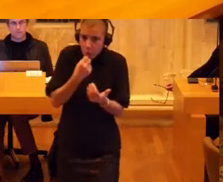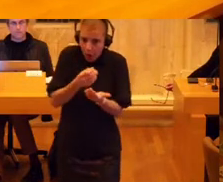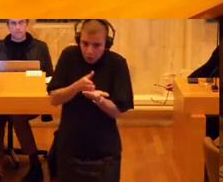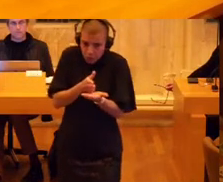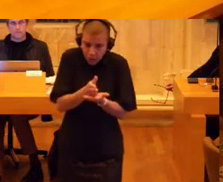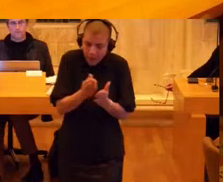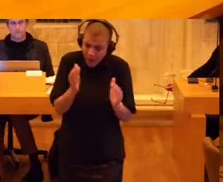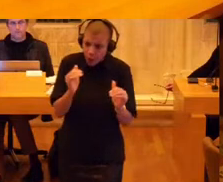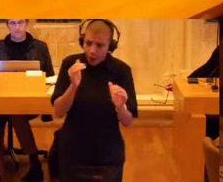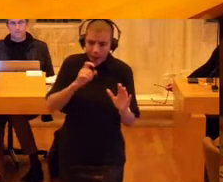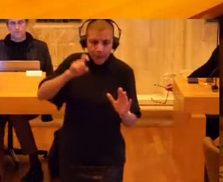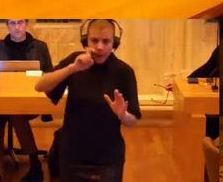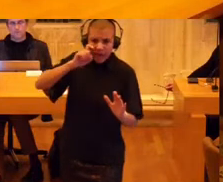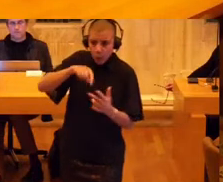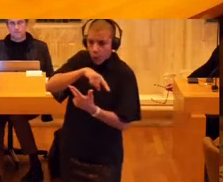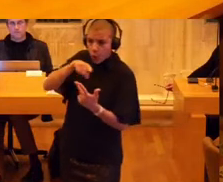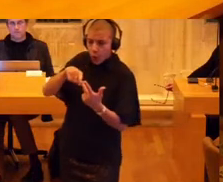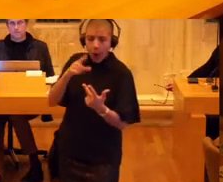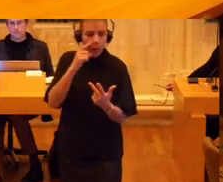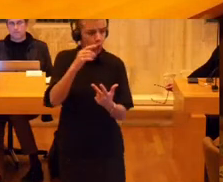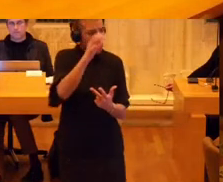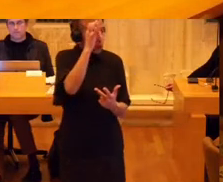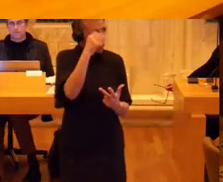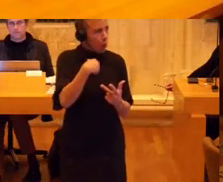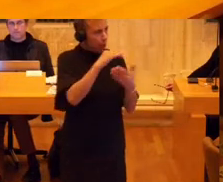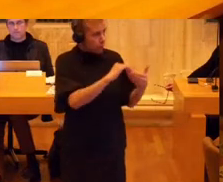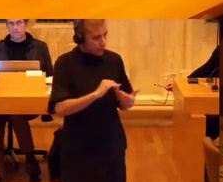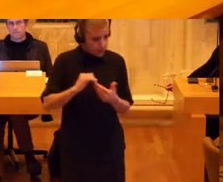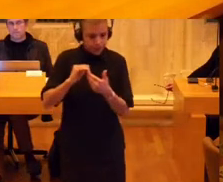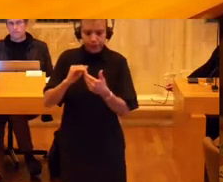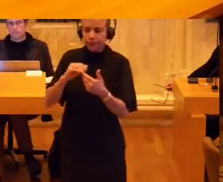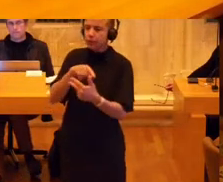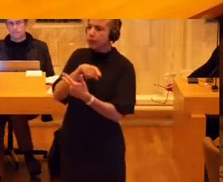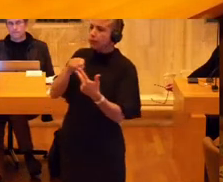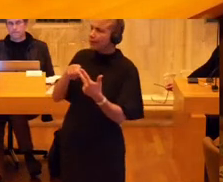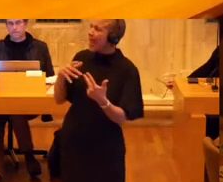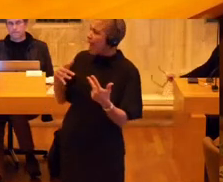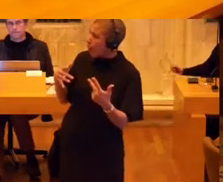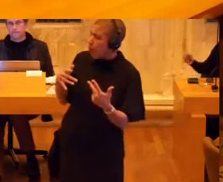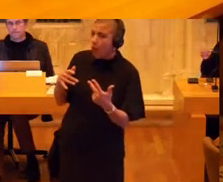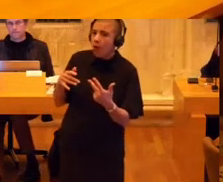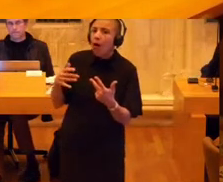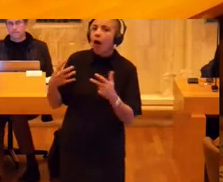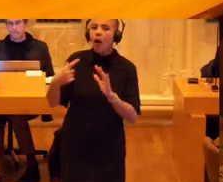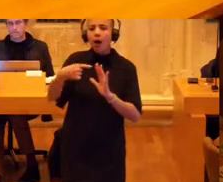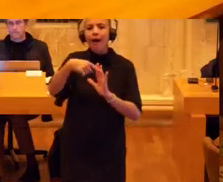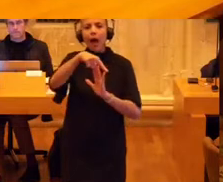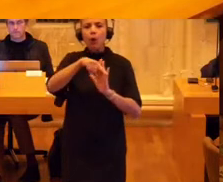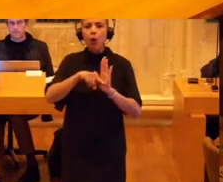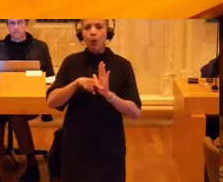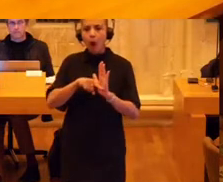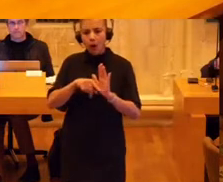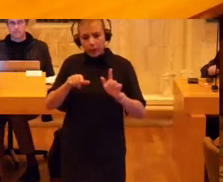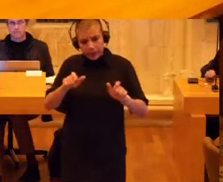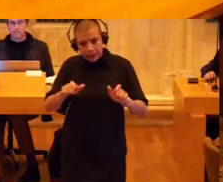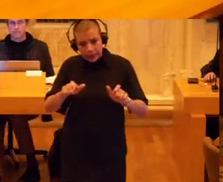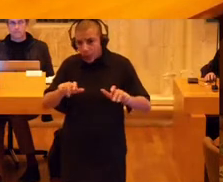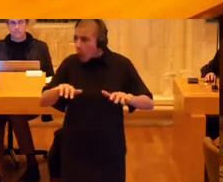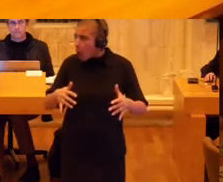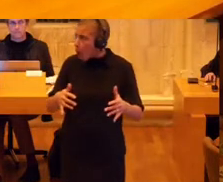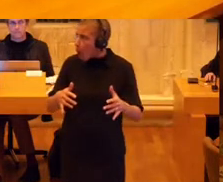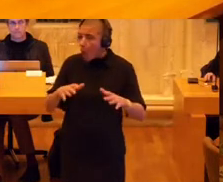Coutour, quels sont les moyens pour rendre ce règlement effectif? Quels sont les moyens de contrôle et quels sont les moyens de